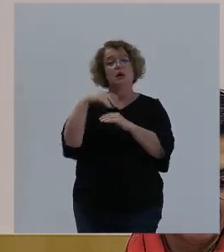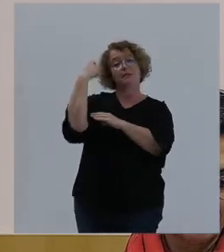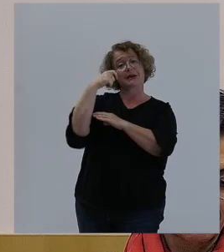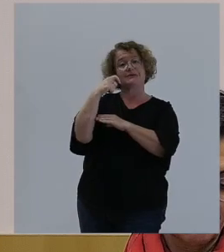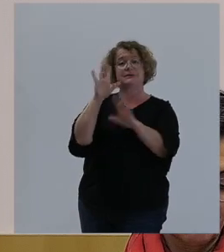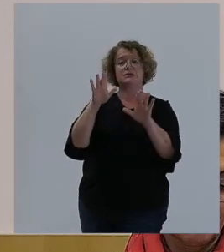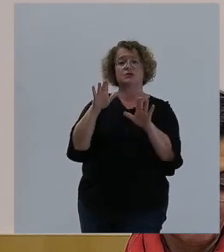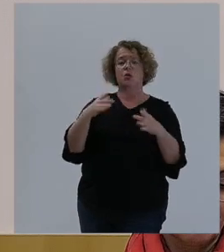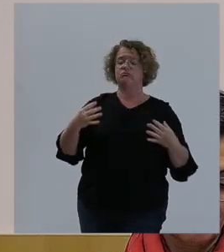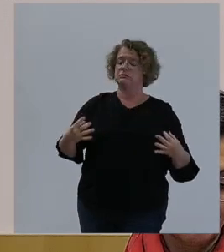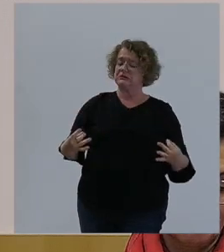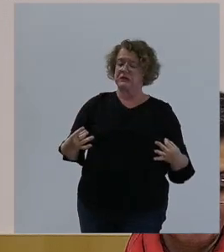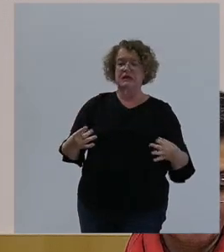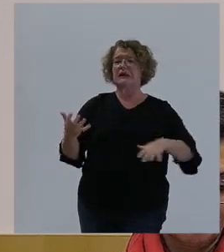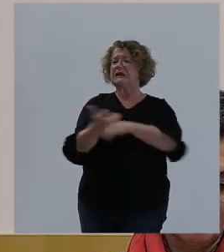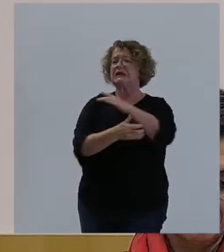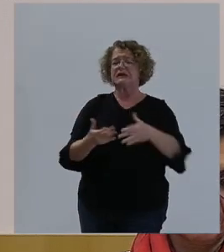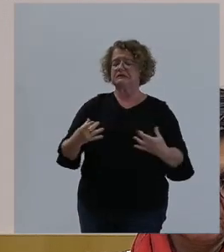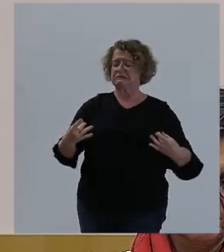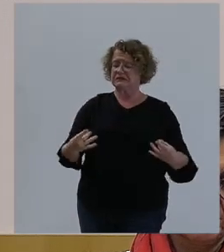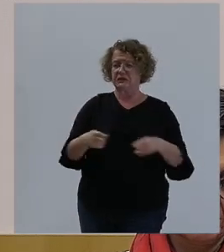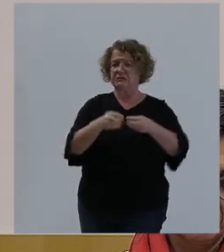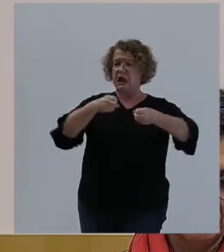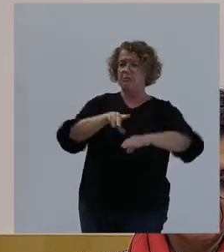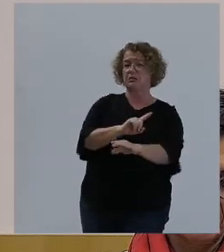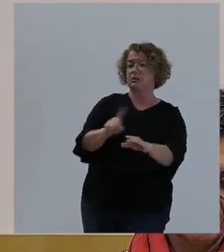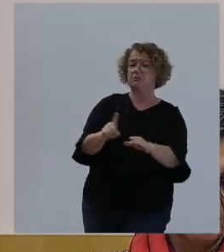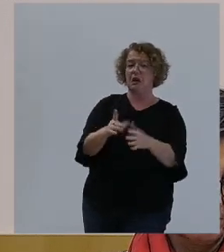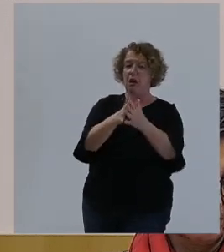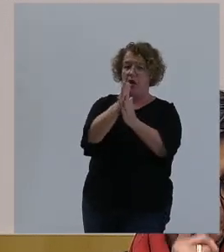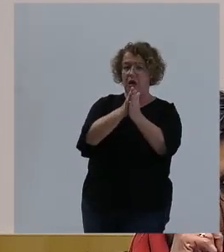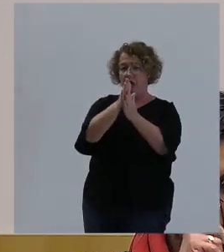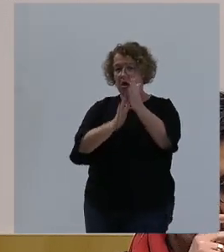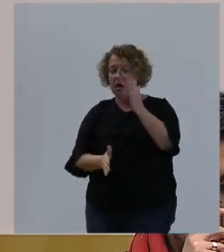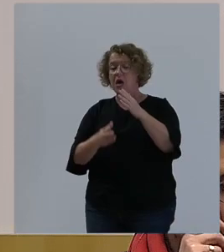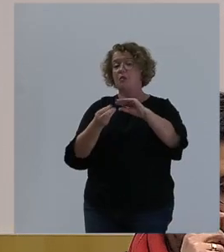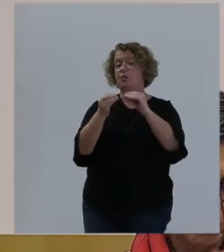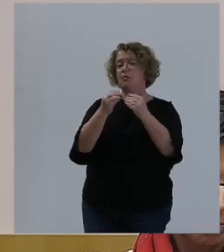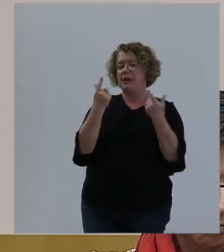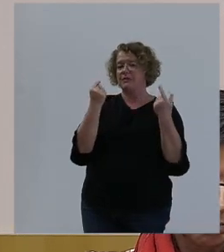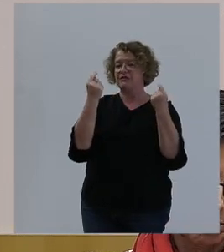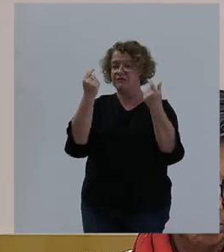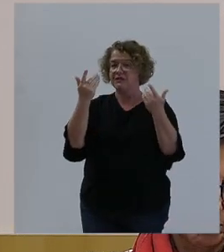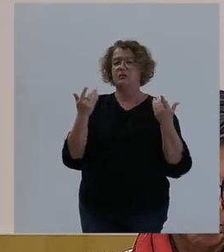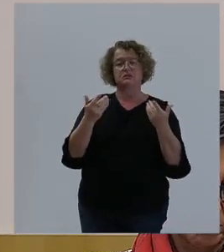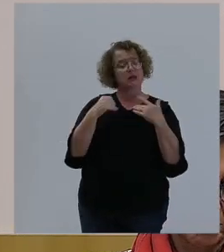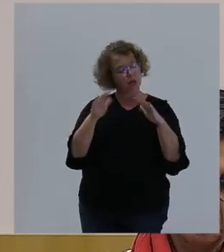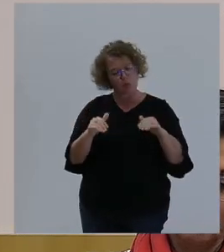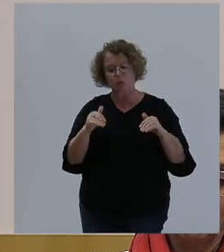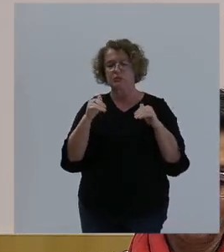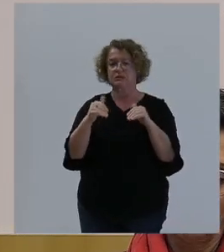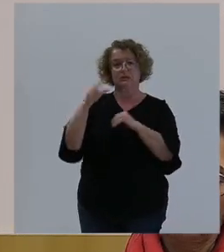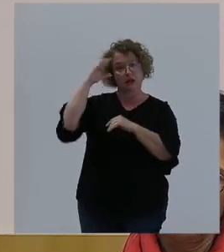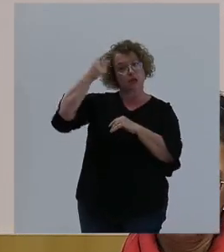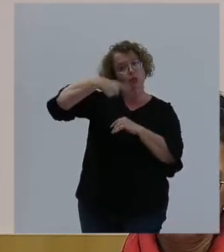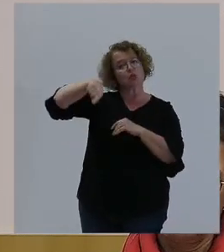sang-froid face à la crise et surtout qui ne baisse pas les bras face aux difficultés, notamment financières, que rencontre l'université et ses étudiantes